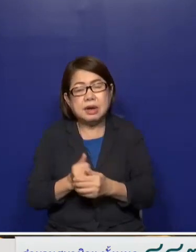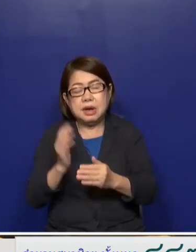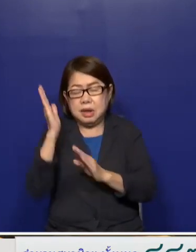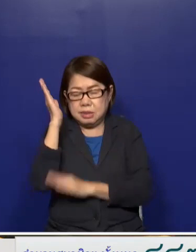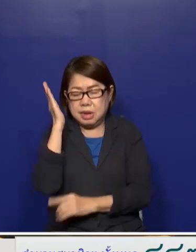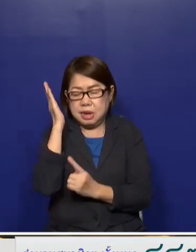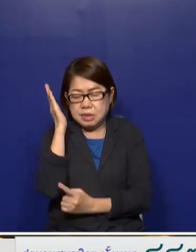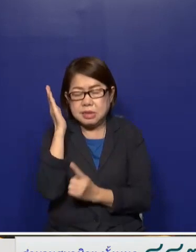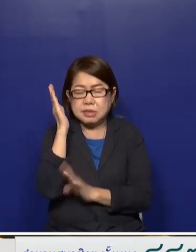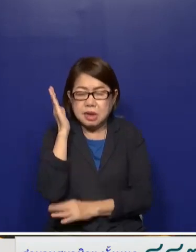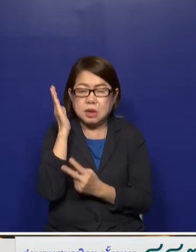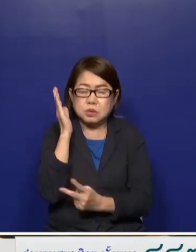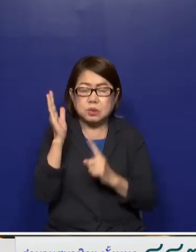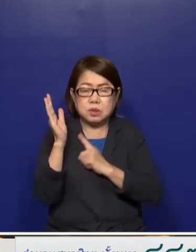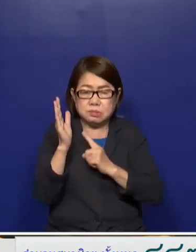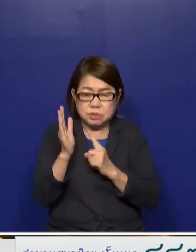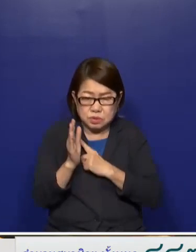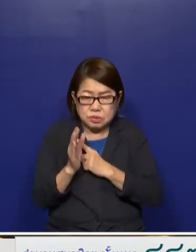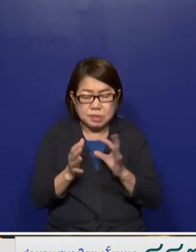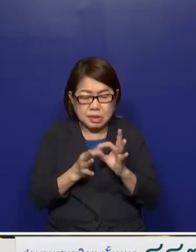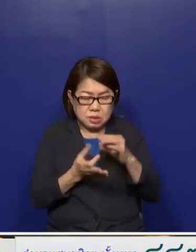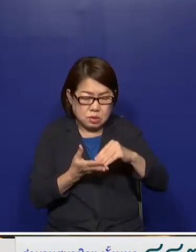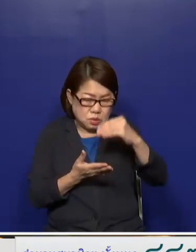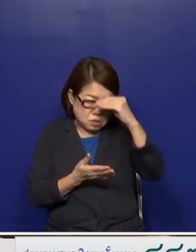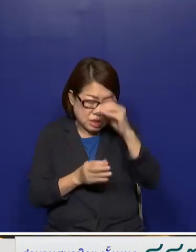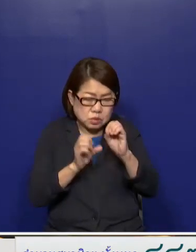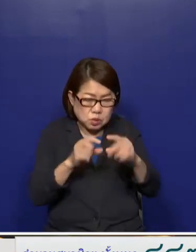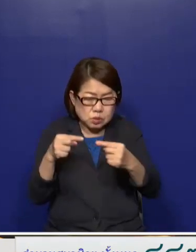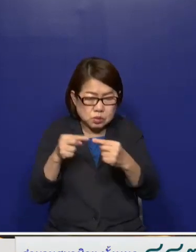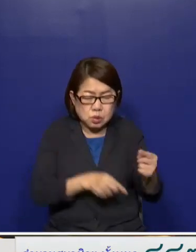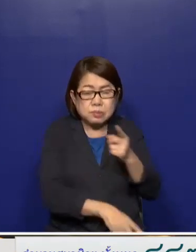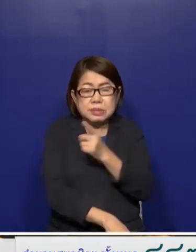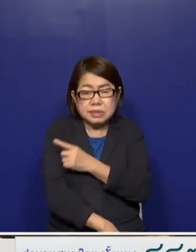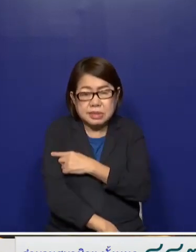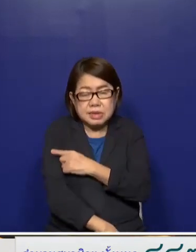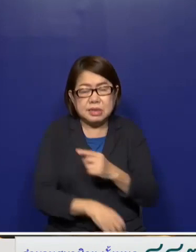คใต้2เป็นผู้รับผิดชอบในการศึกษาระดับปริญญาตรี